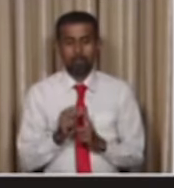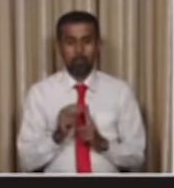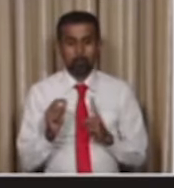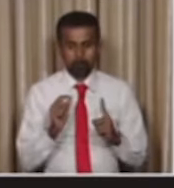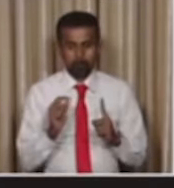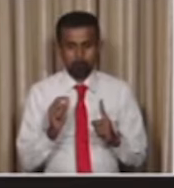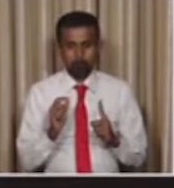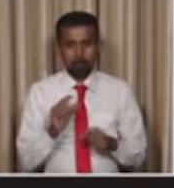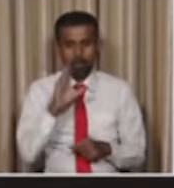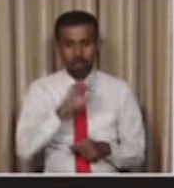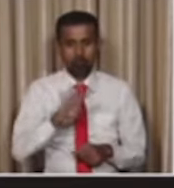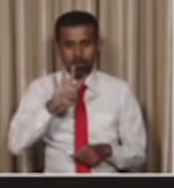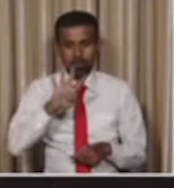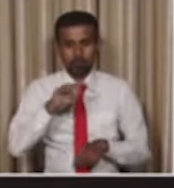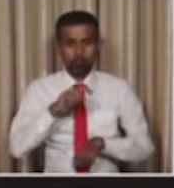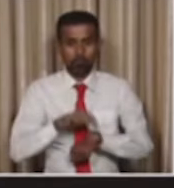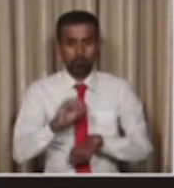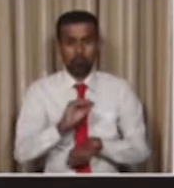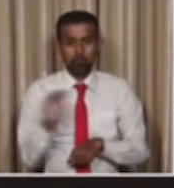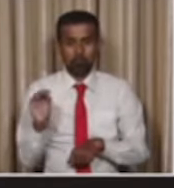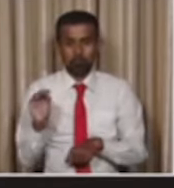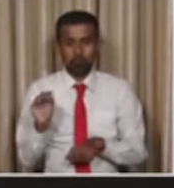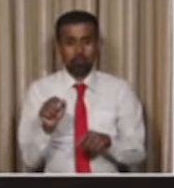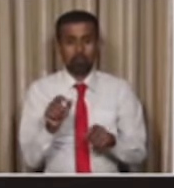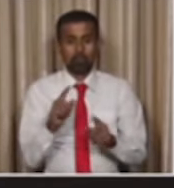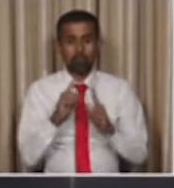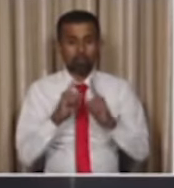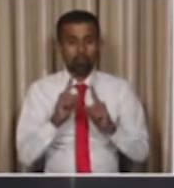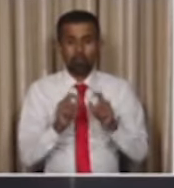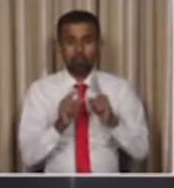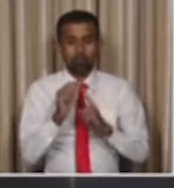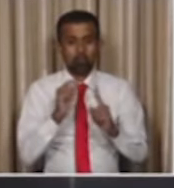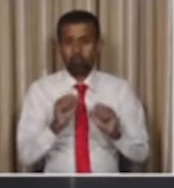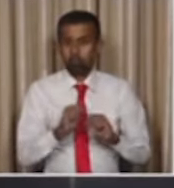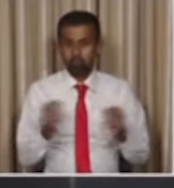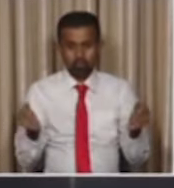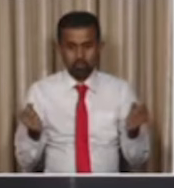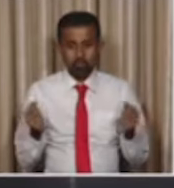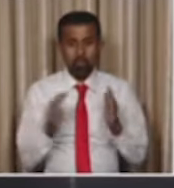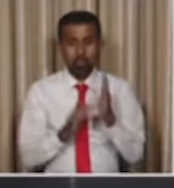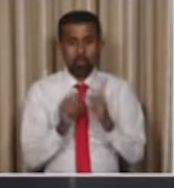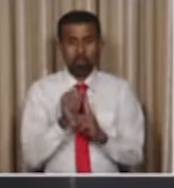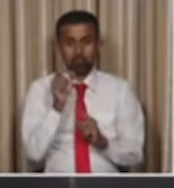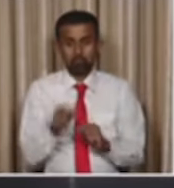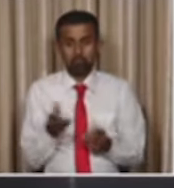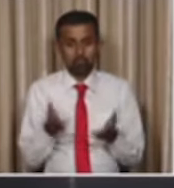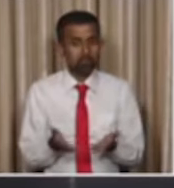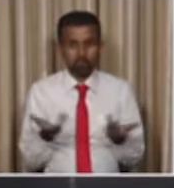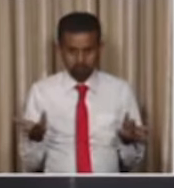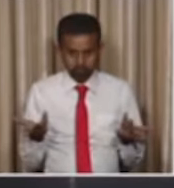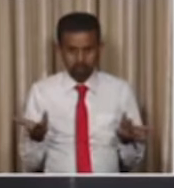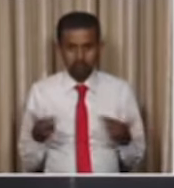पार्लिमेंट फतर कल तिब्बे किसीम कति के नुमति निशा सह विषय बार अमति नुहित